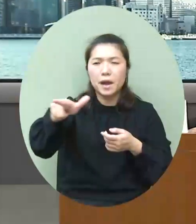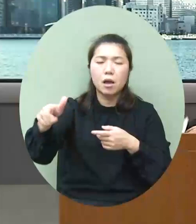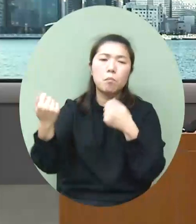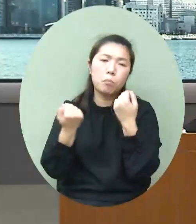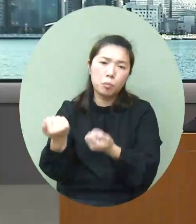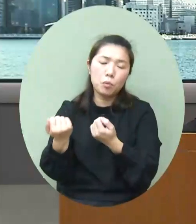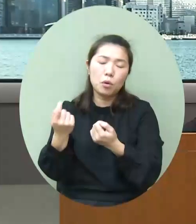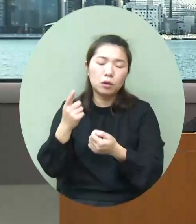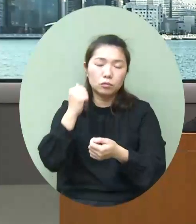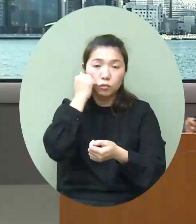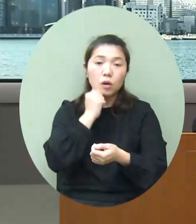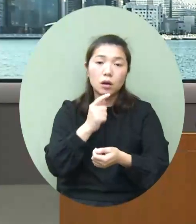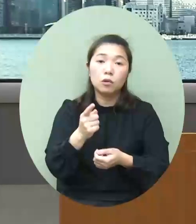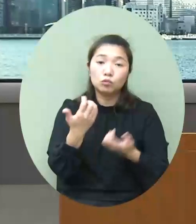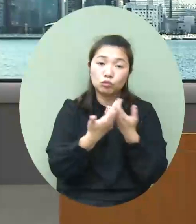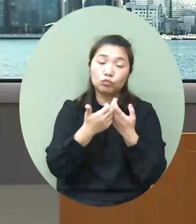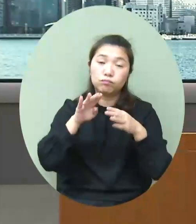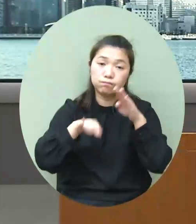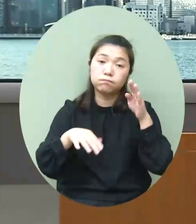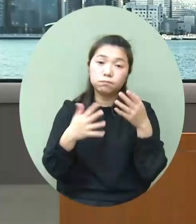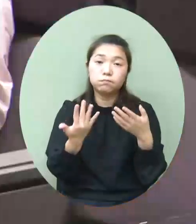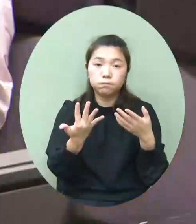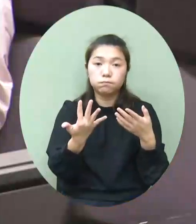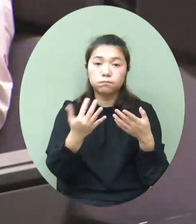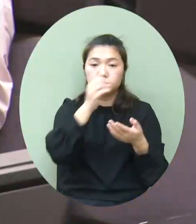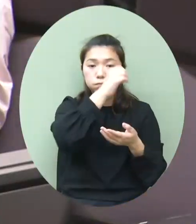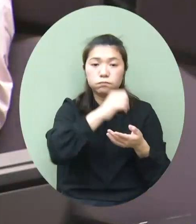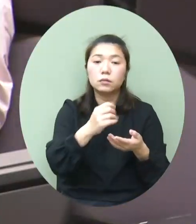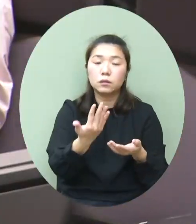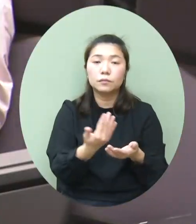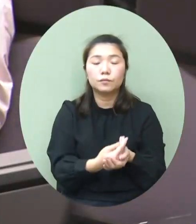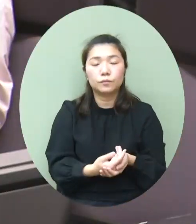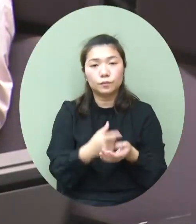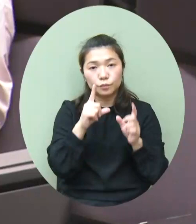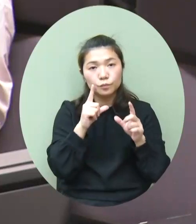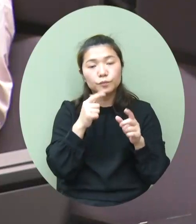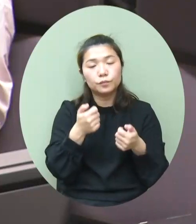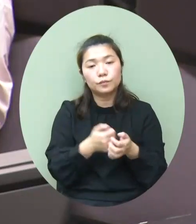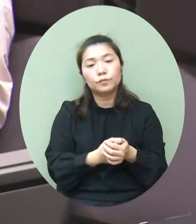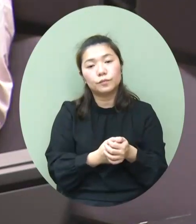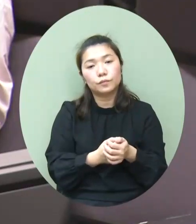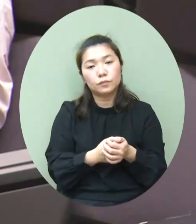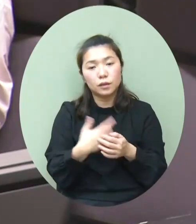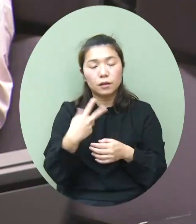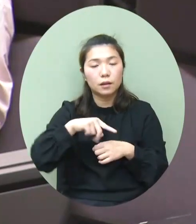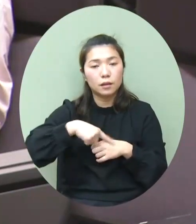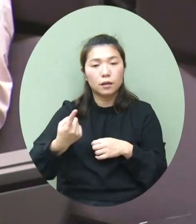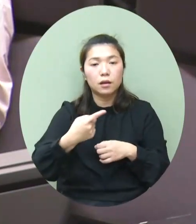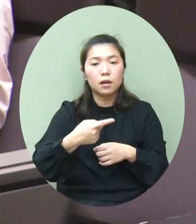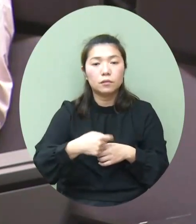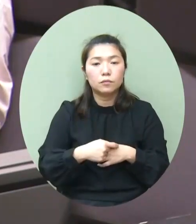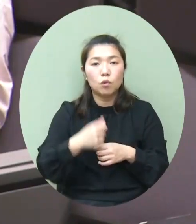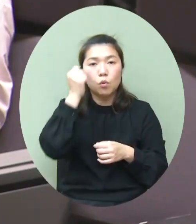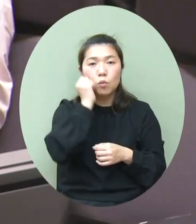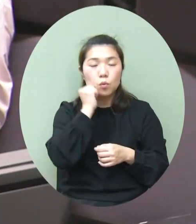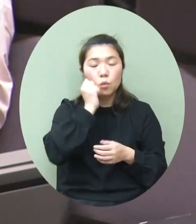于非住院长者的，可以说一下这两个死亡率的数字吗？